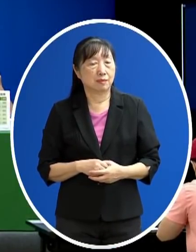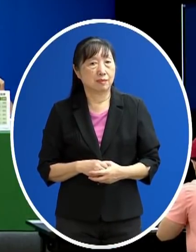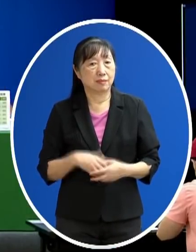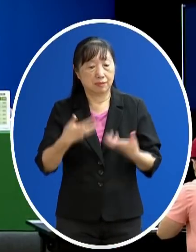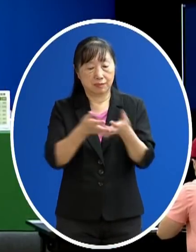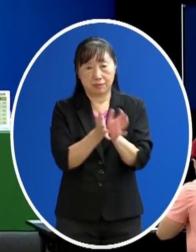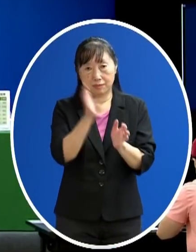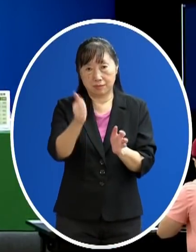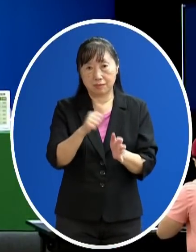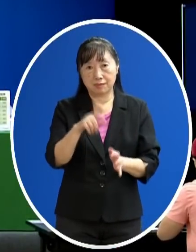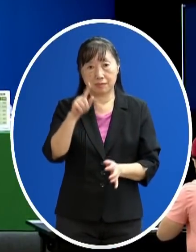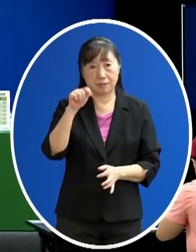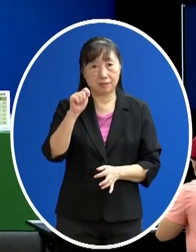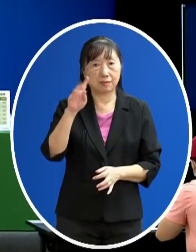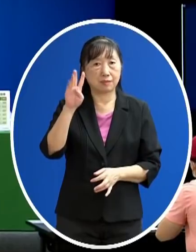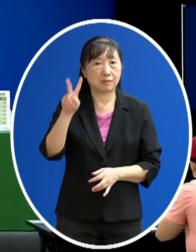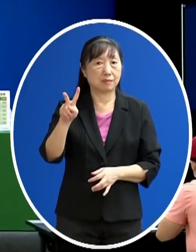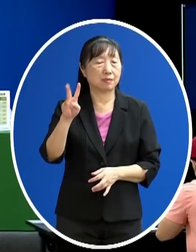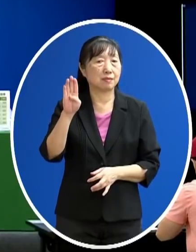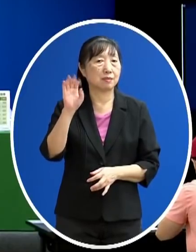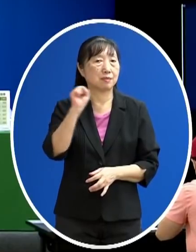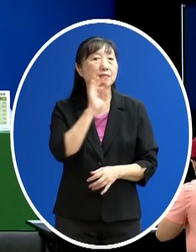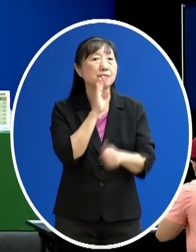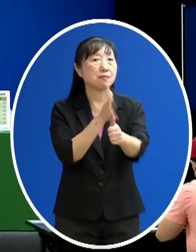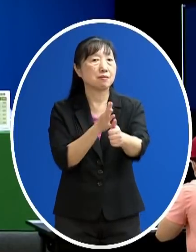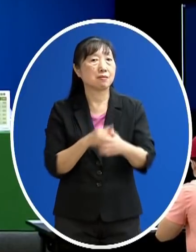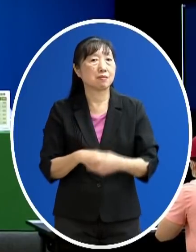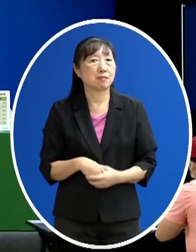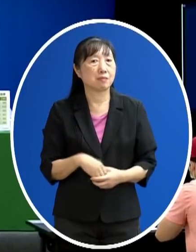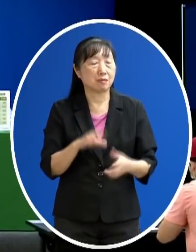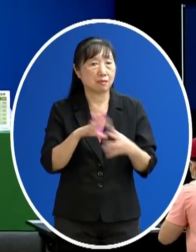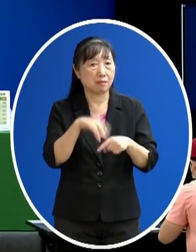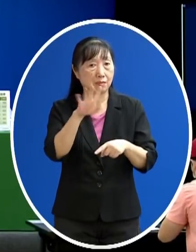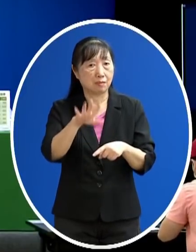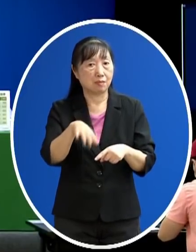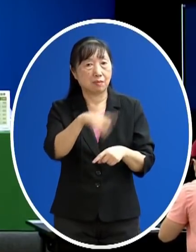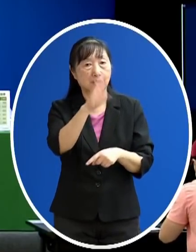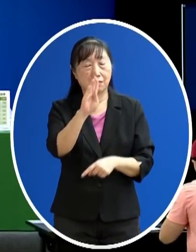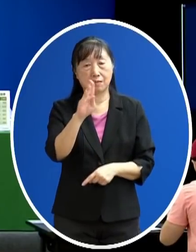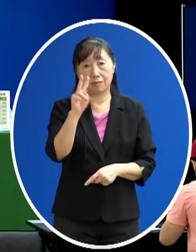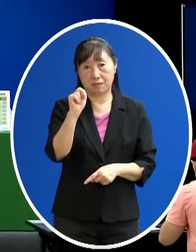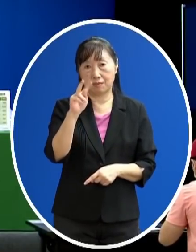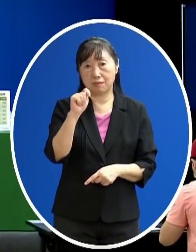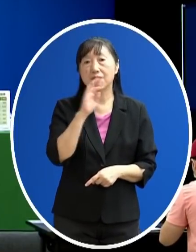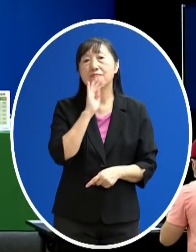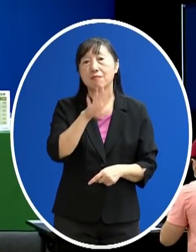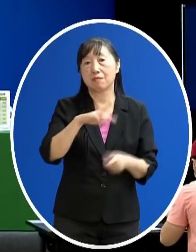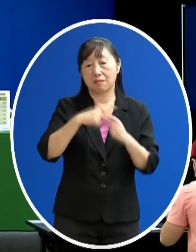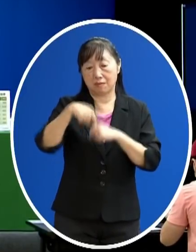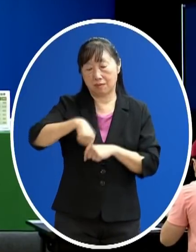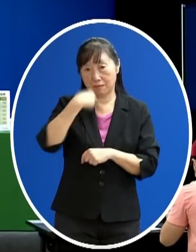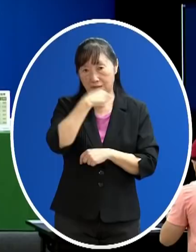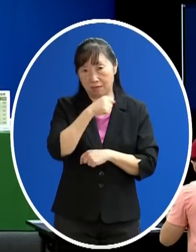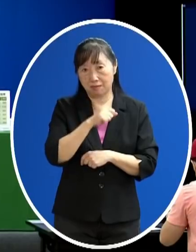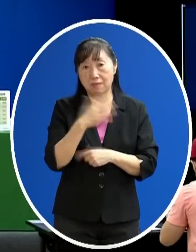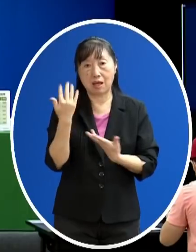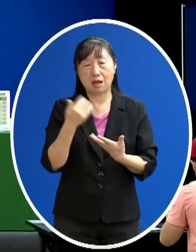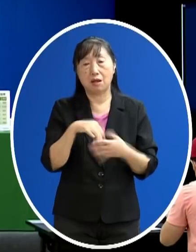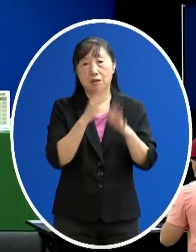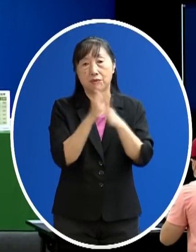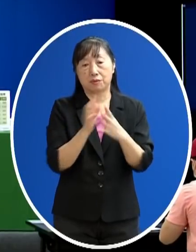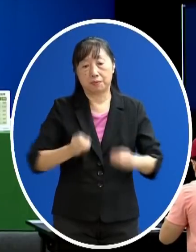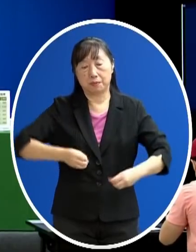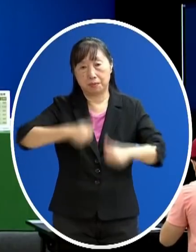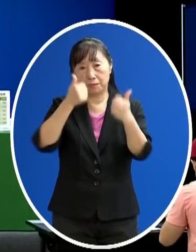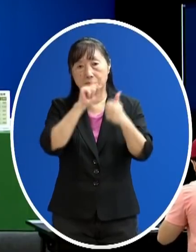部长好 ，TVBS 提问，想请教一下 ，BNT 原厂我表示说已经和台湾约好了交货时程，只要手续完成就会送疫